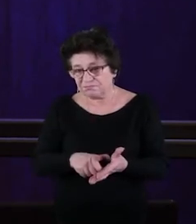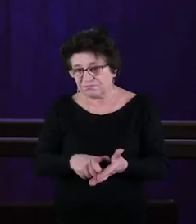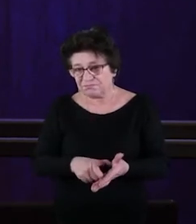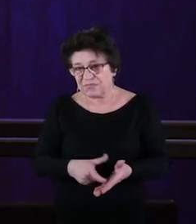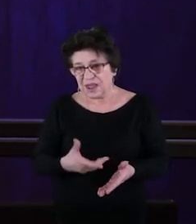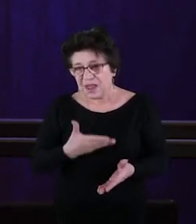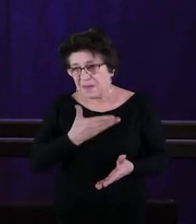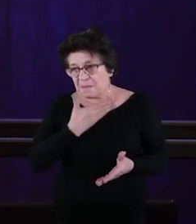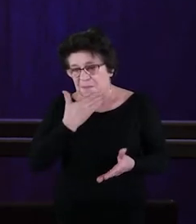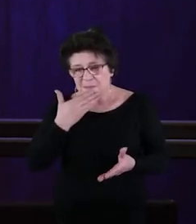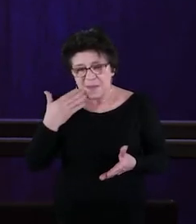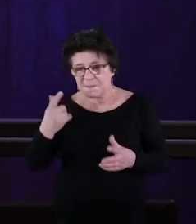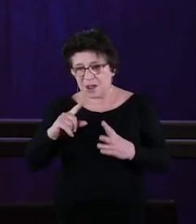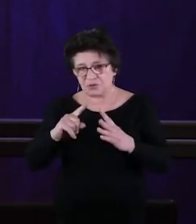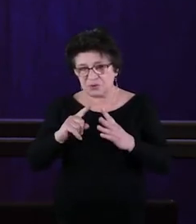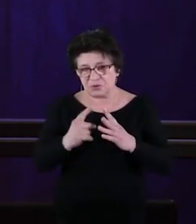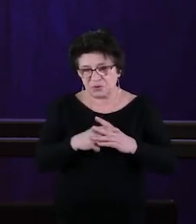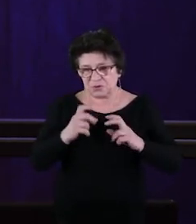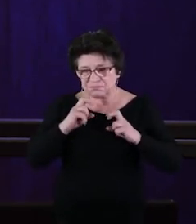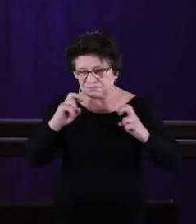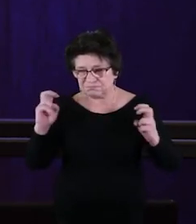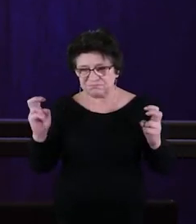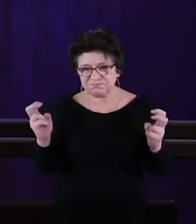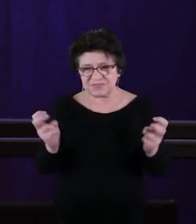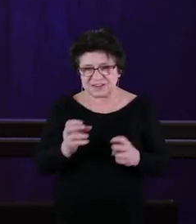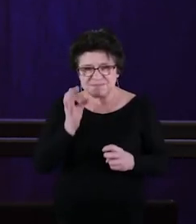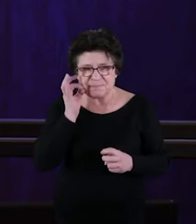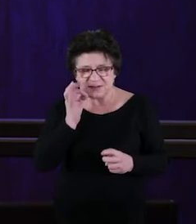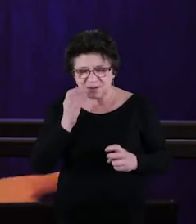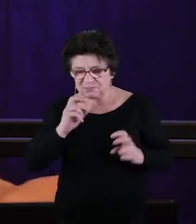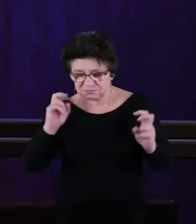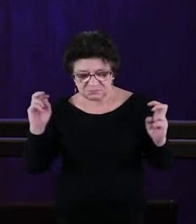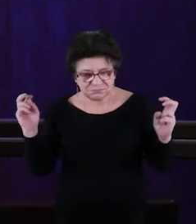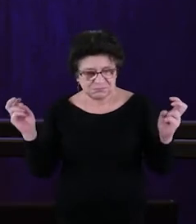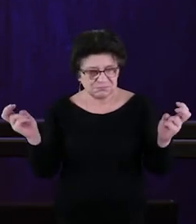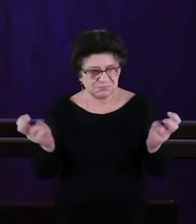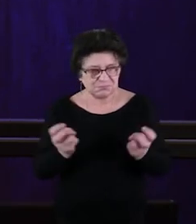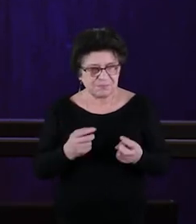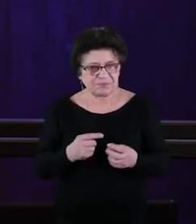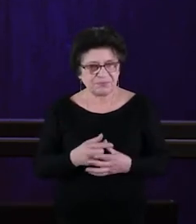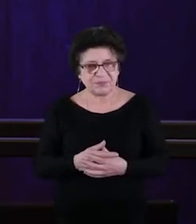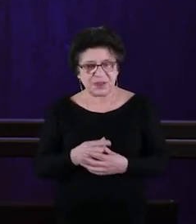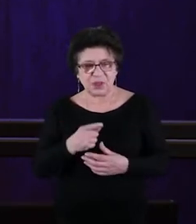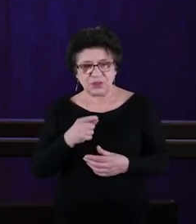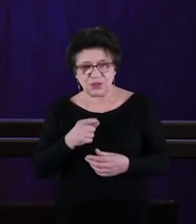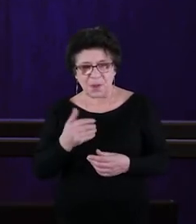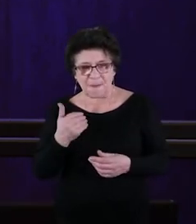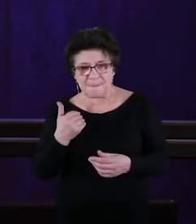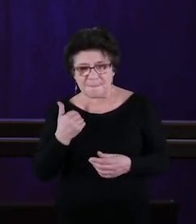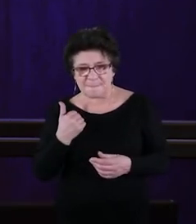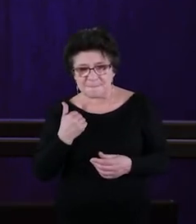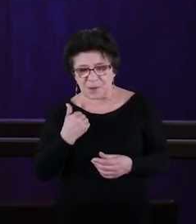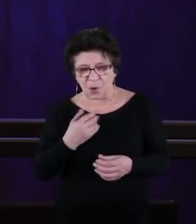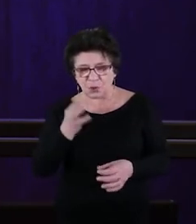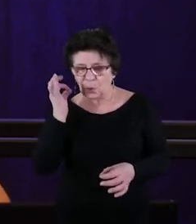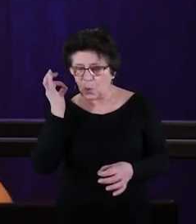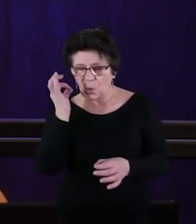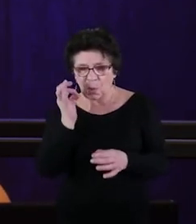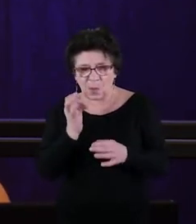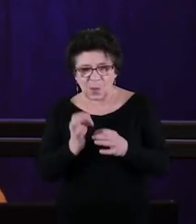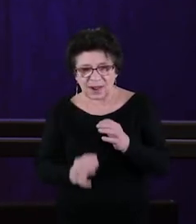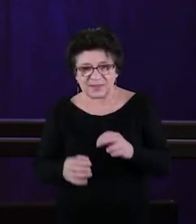wyrwy wielkiej i naprawdę Było to zaplanowane taka konsternacja że